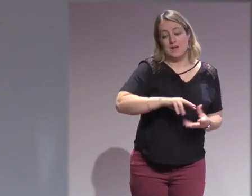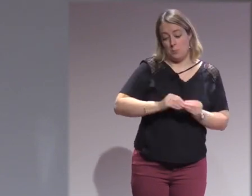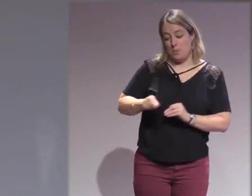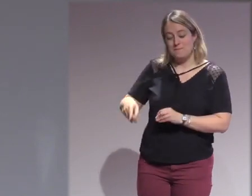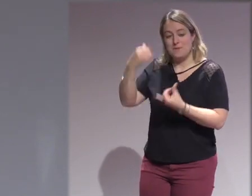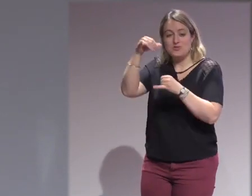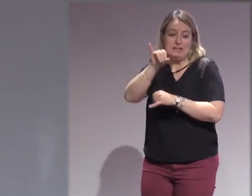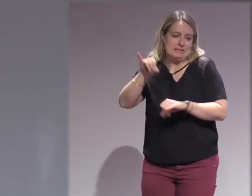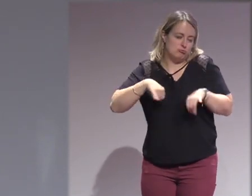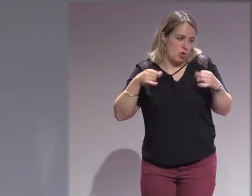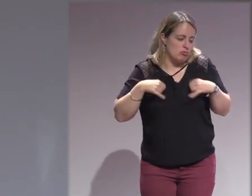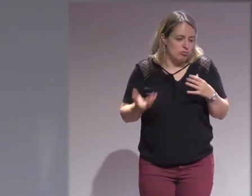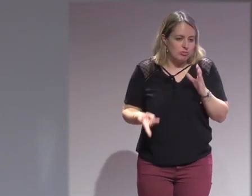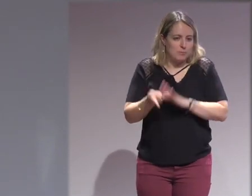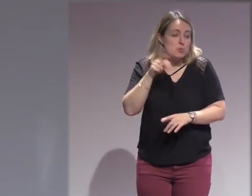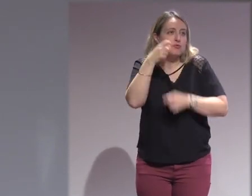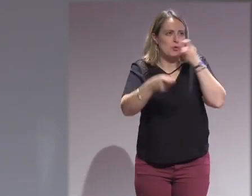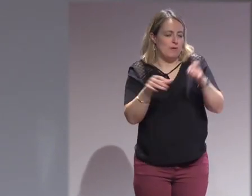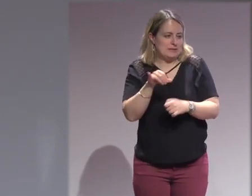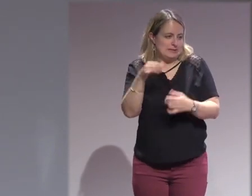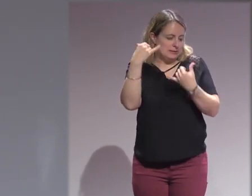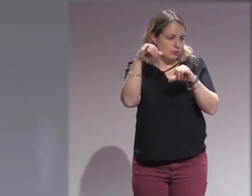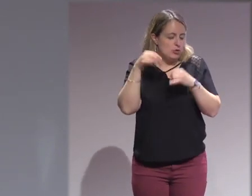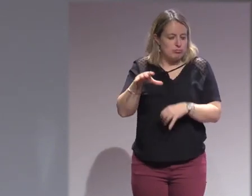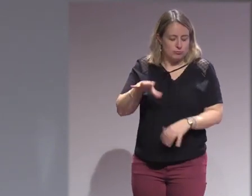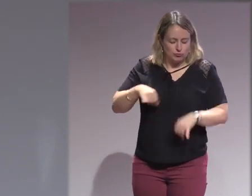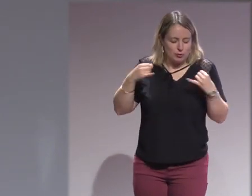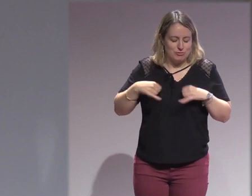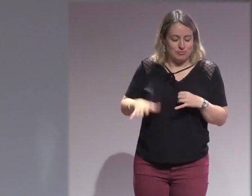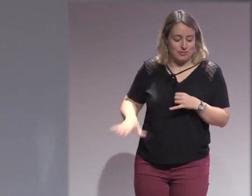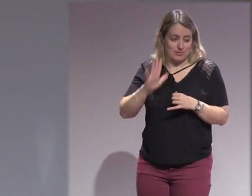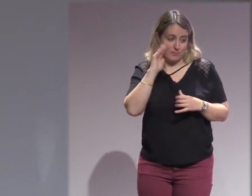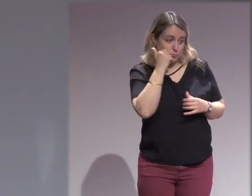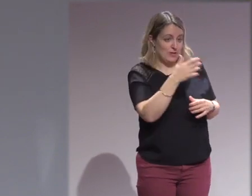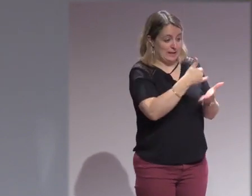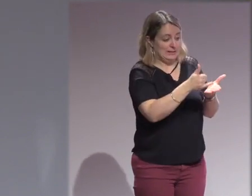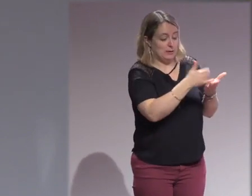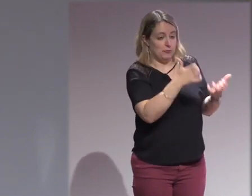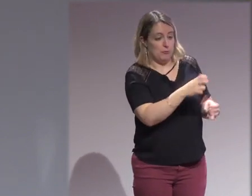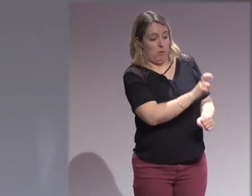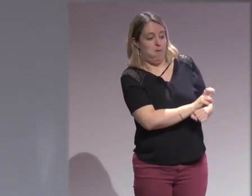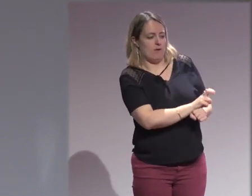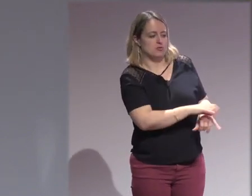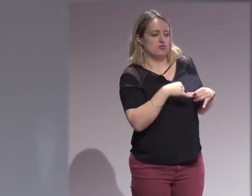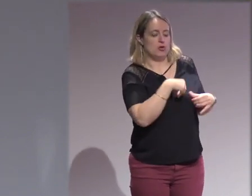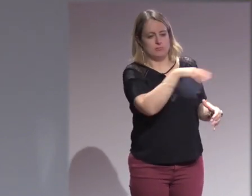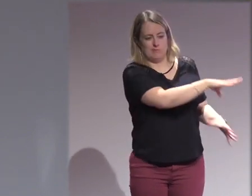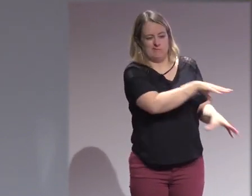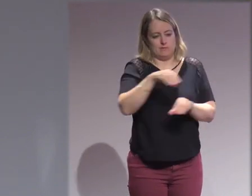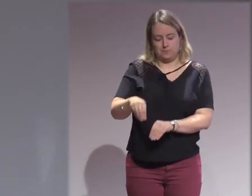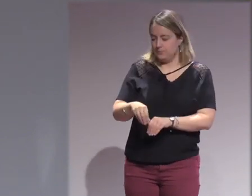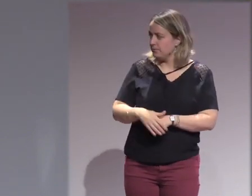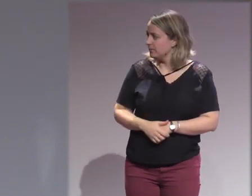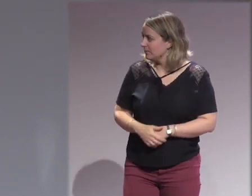problème, bah, c'était et qui étaient les plus virulents dans les mouvements indépendantistes, c'était la jeunesse. Et donc le Bumidom, c'est un bureau qui est utilisé